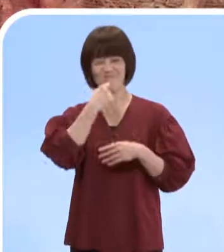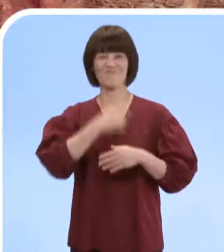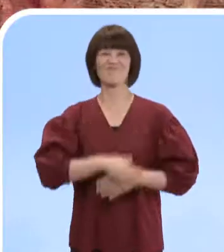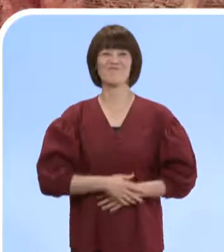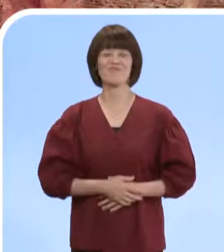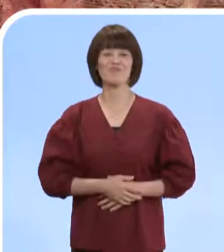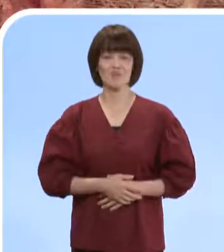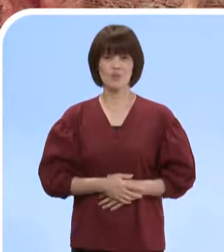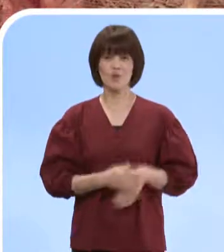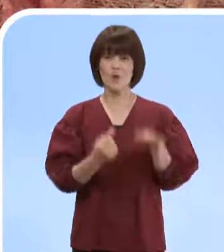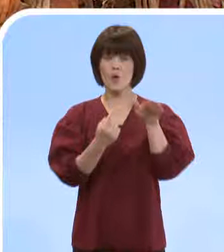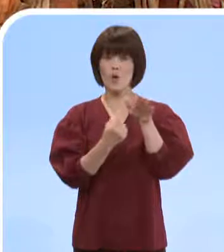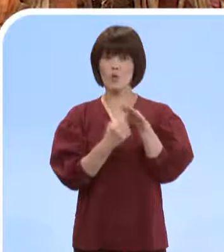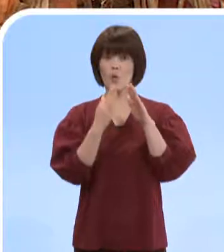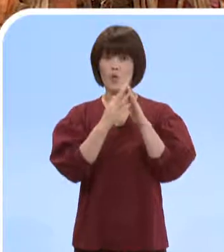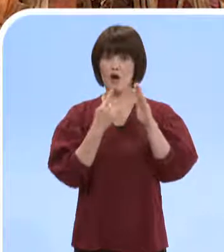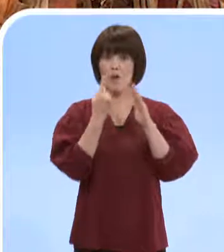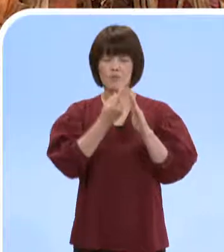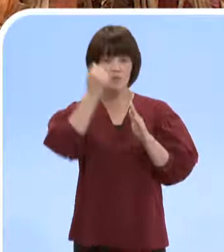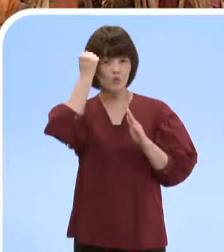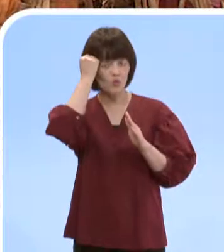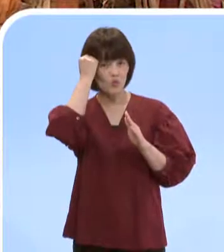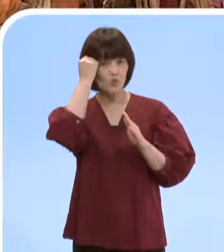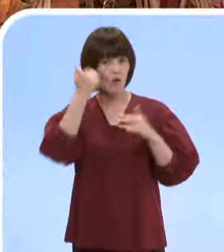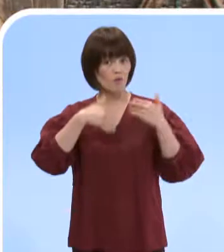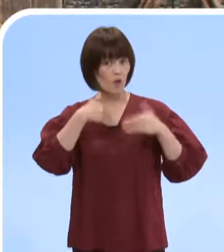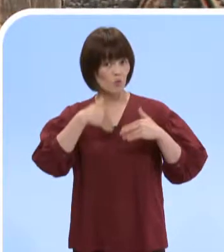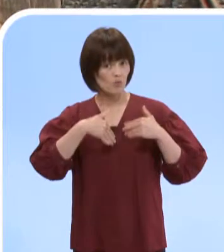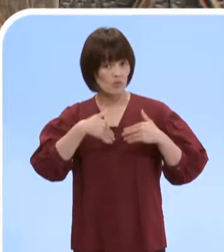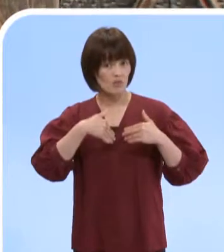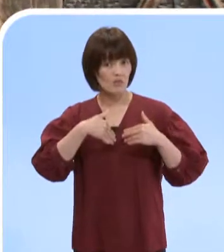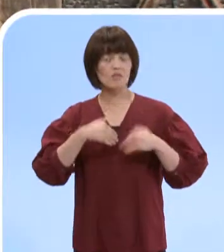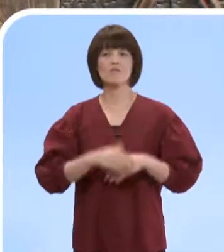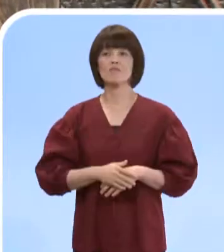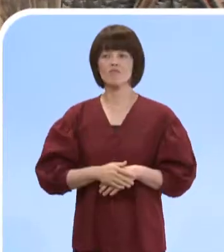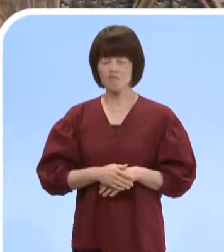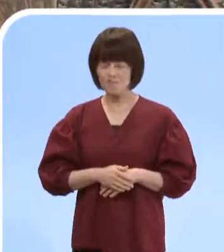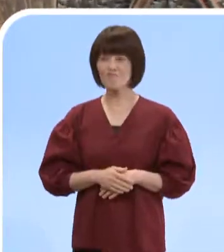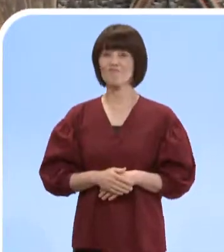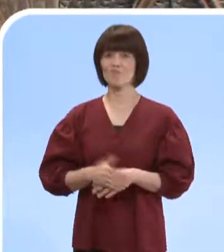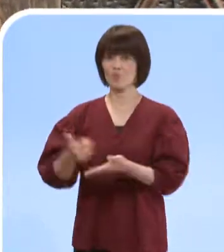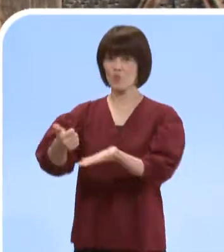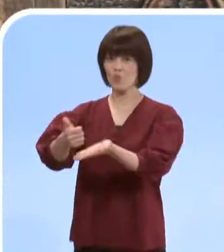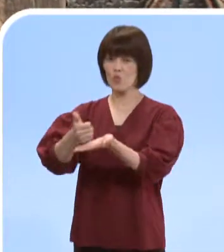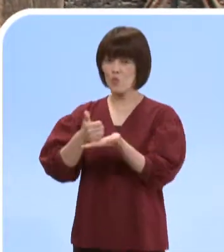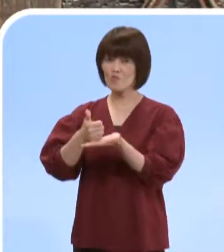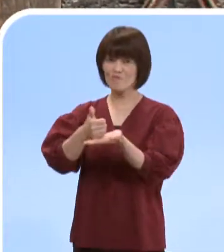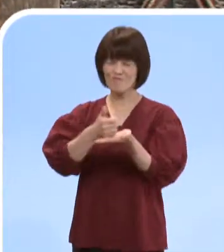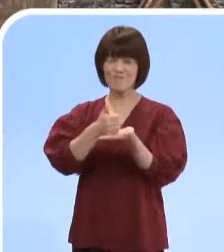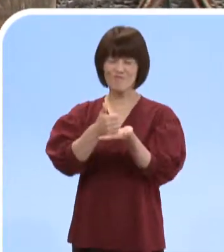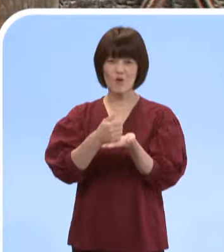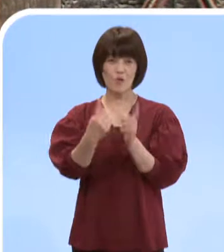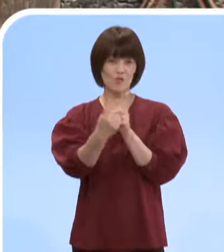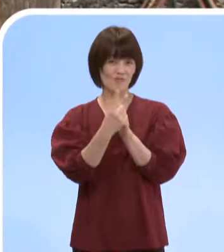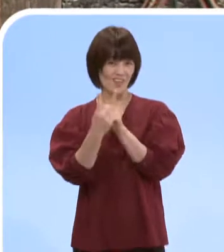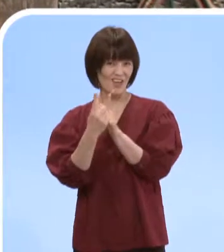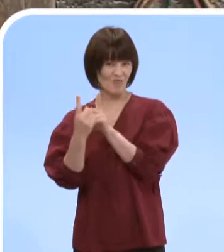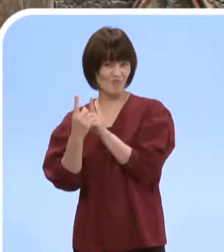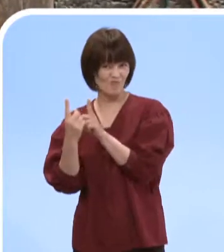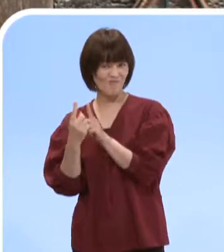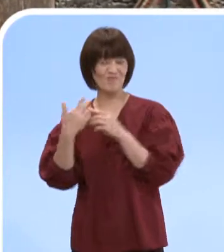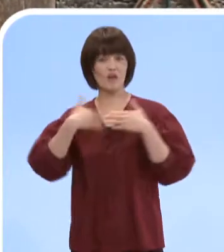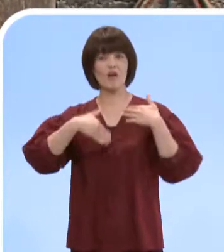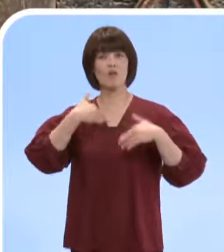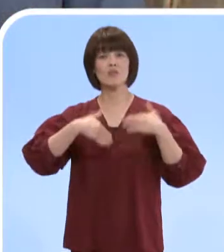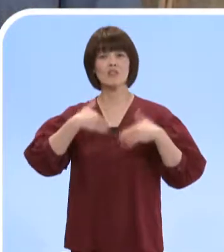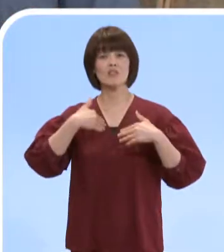うですか、農家民宿っていうのはやられて楽しいもんなんですか。 普通では出会えないけど、来てくださる人と私らが出会わせていただ